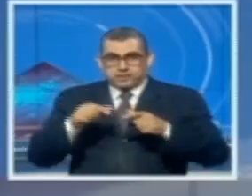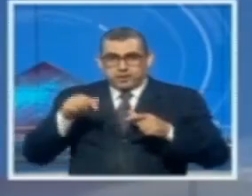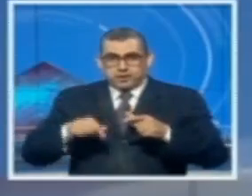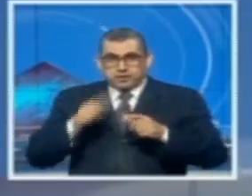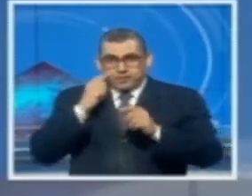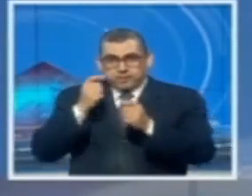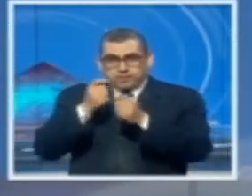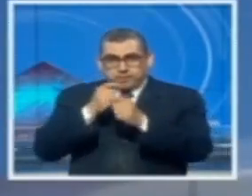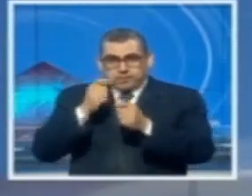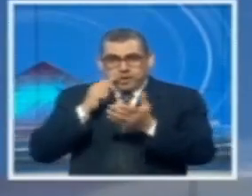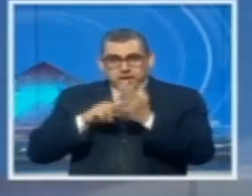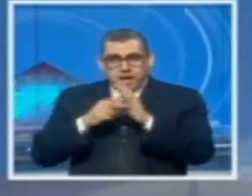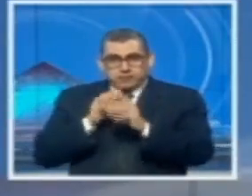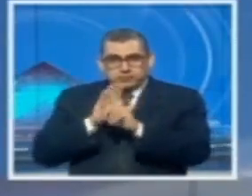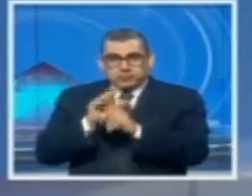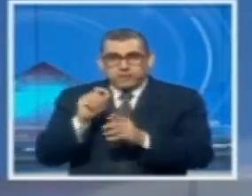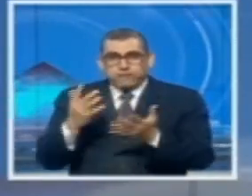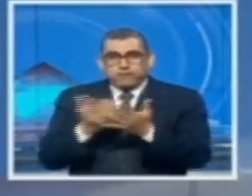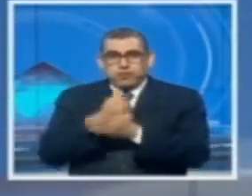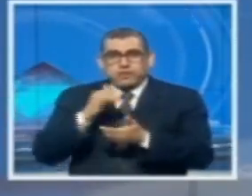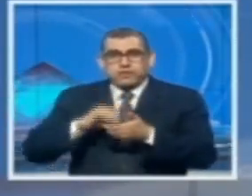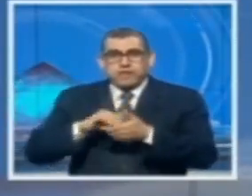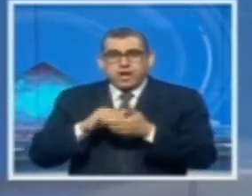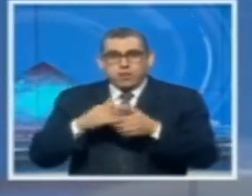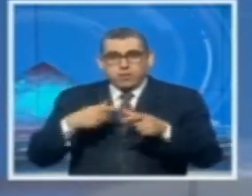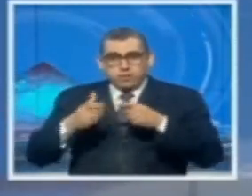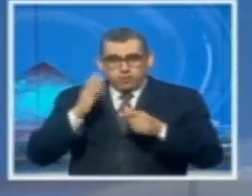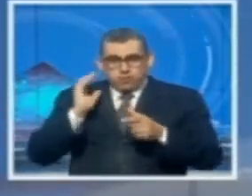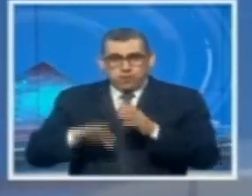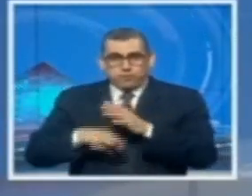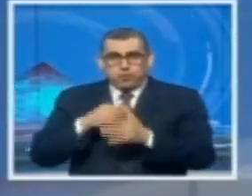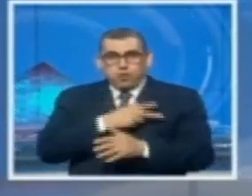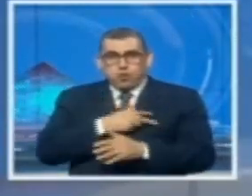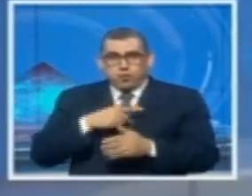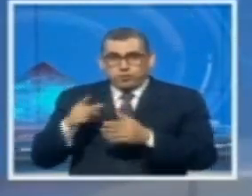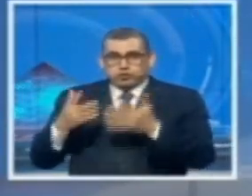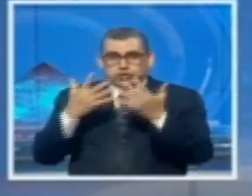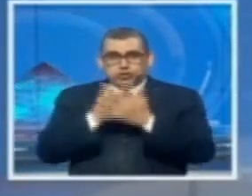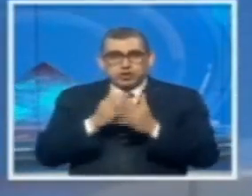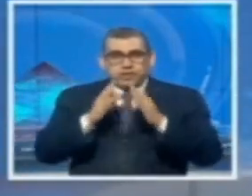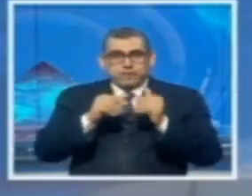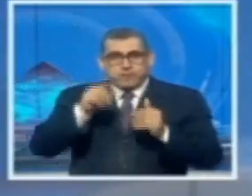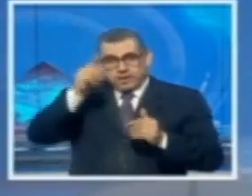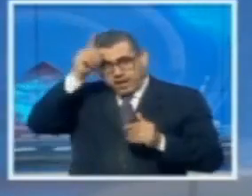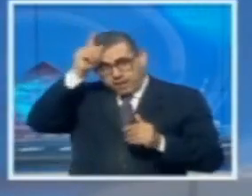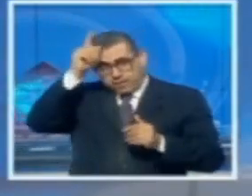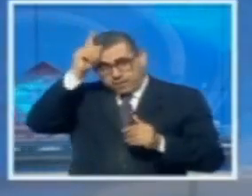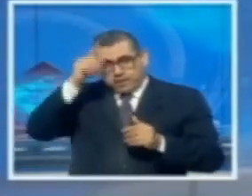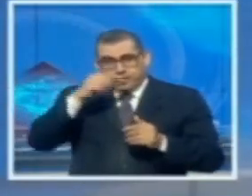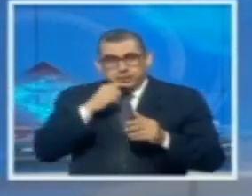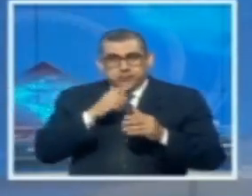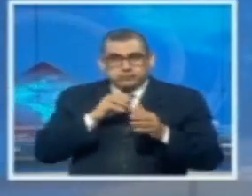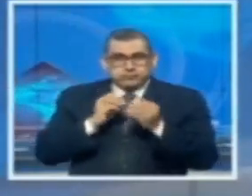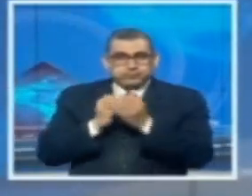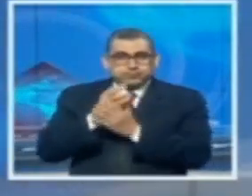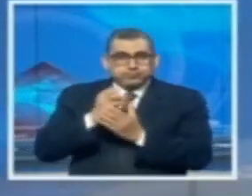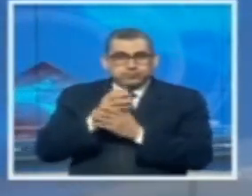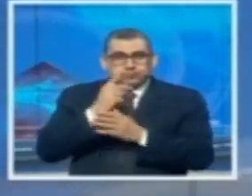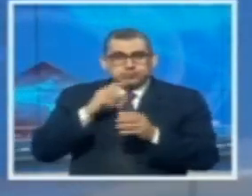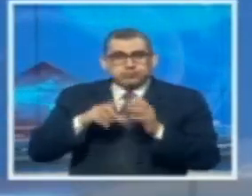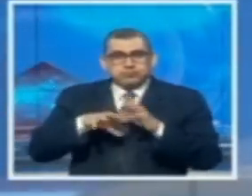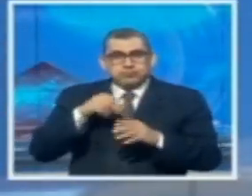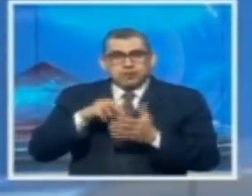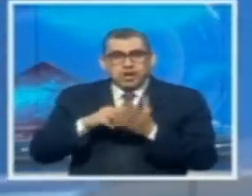اجتماعا لبحث تعزيز فرص التعاون الممكنة بين الحكومة والشركة المصرية الألمانية للمضخات المتخصصة